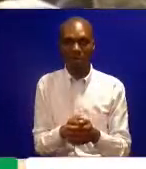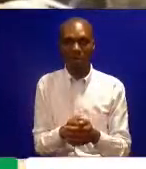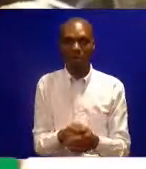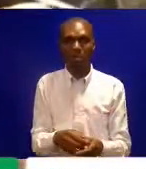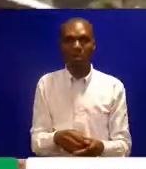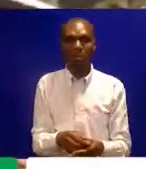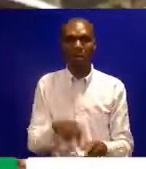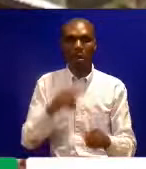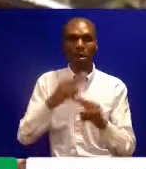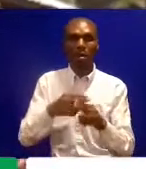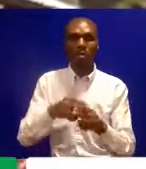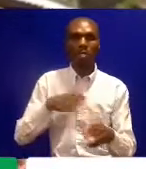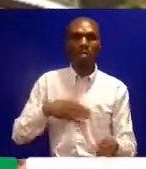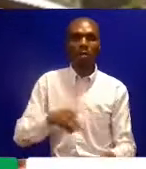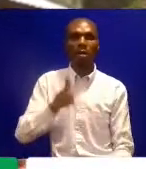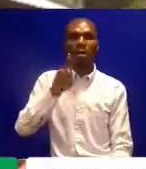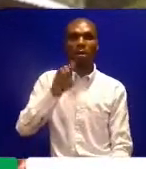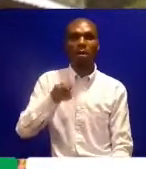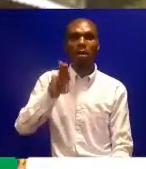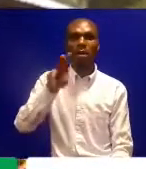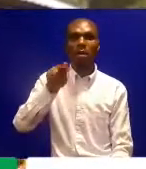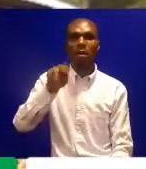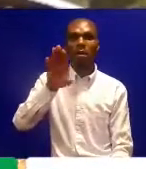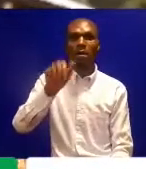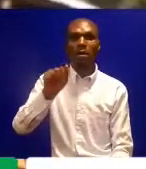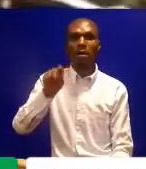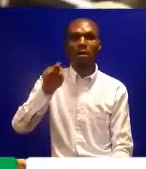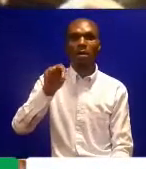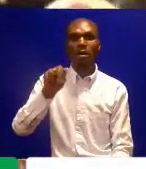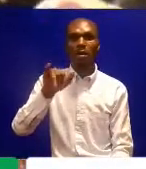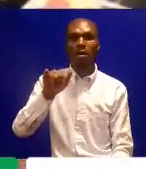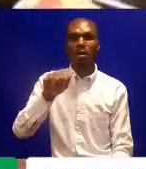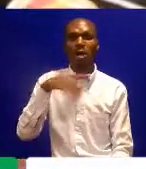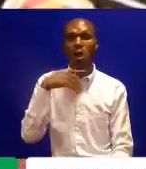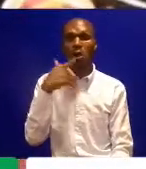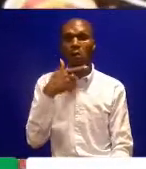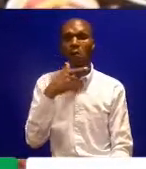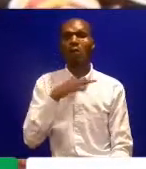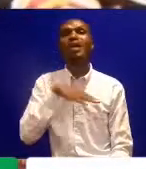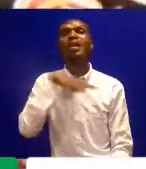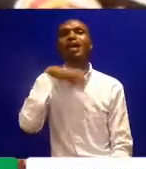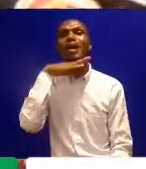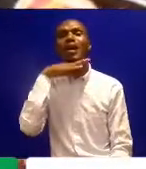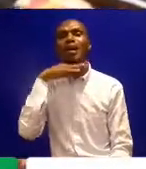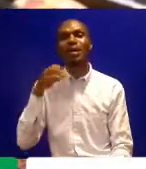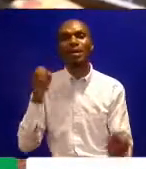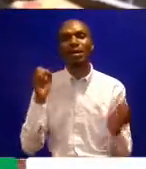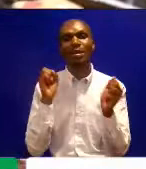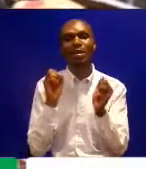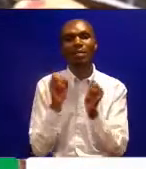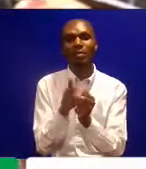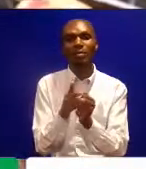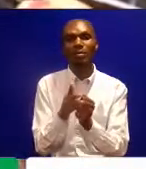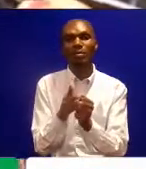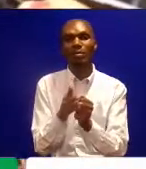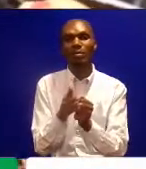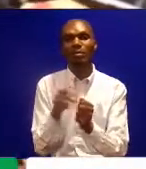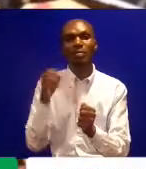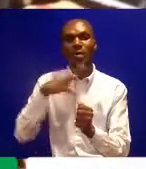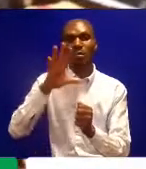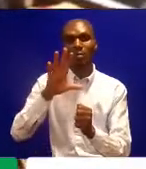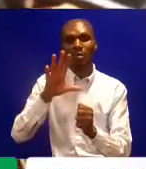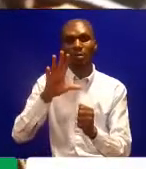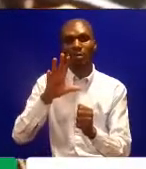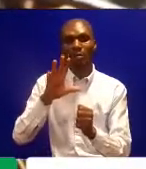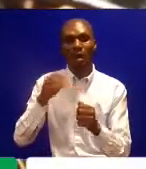Duncan Nyangacha Maisiba ambaye alifariki tarehe 14 mwezi wa 5 na